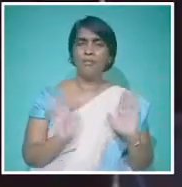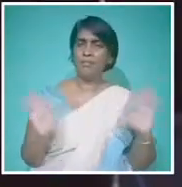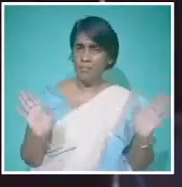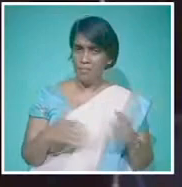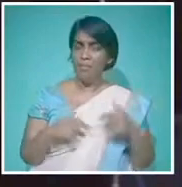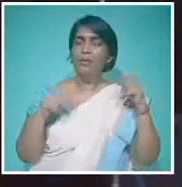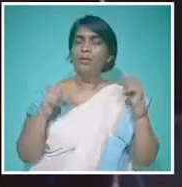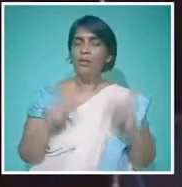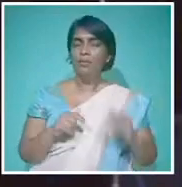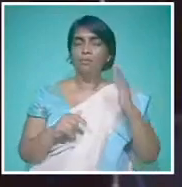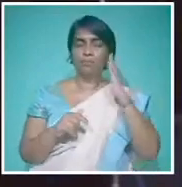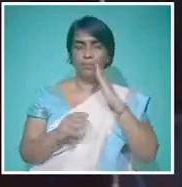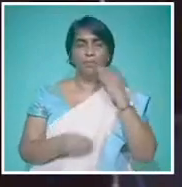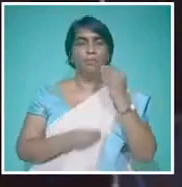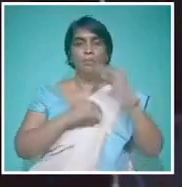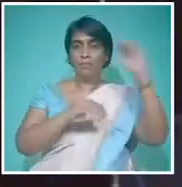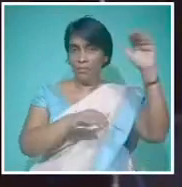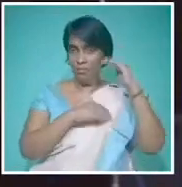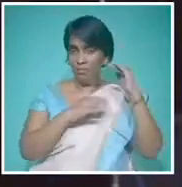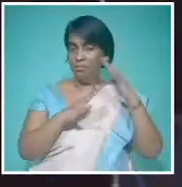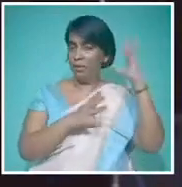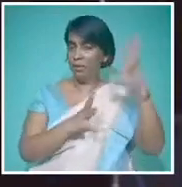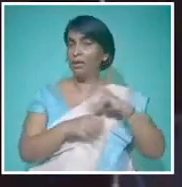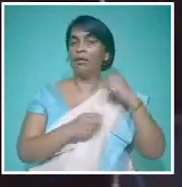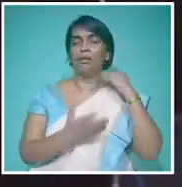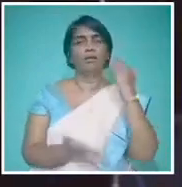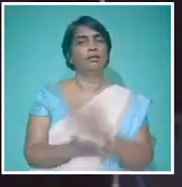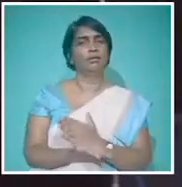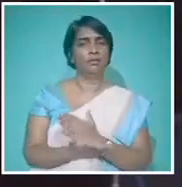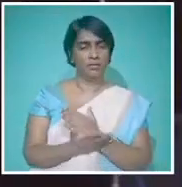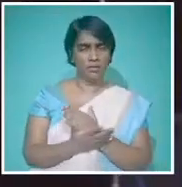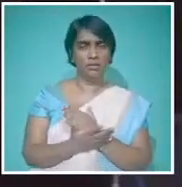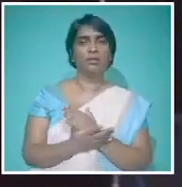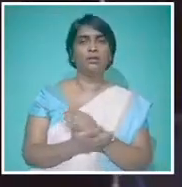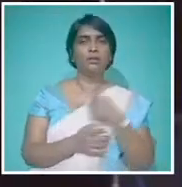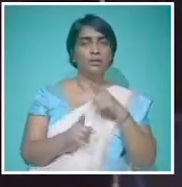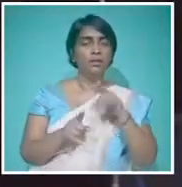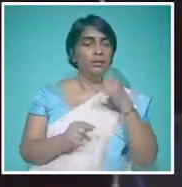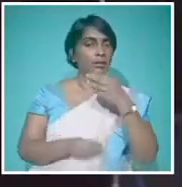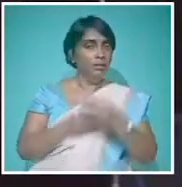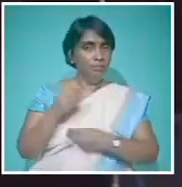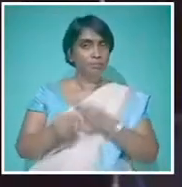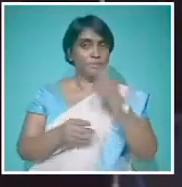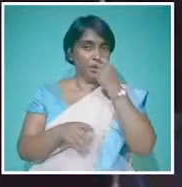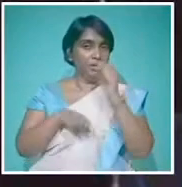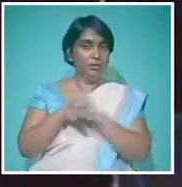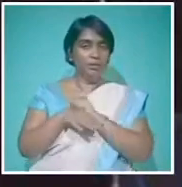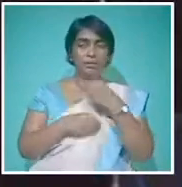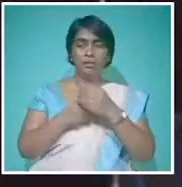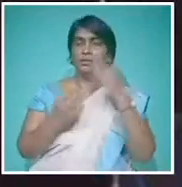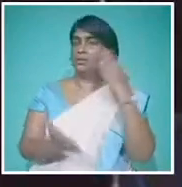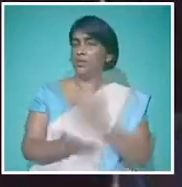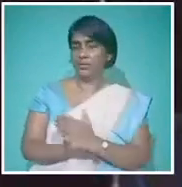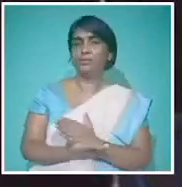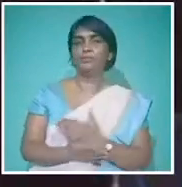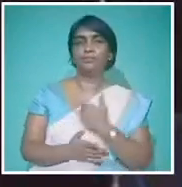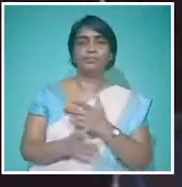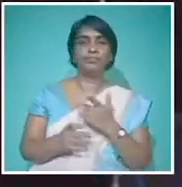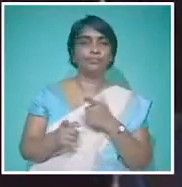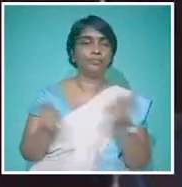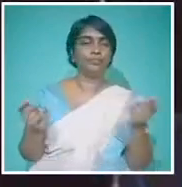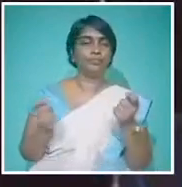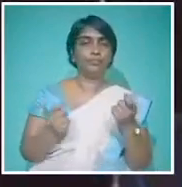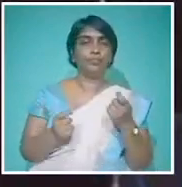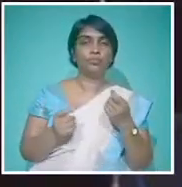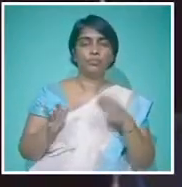අද විදේශීය ආනයනික භාණ්ඩ ගේනේවා නතරවලා තියෙනවා. ඒ සමහර නිෂ්පාදනයේ නතර කරලා තියෙනවා. හැබැයි ඒකෙන් විවෘත වෙලා තියෙන